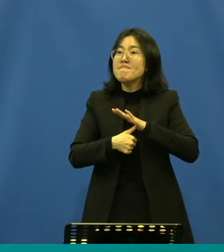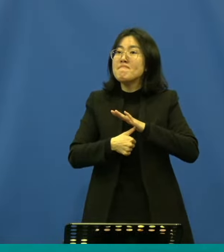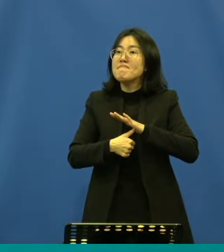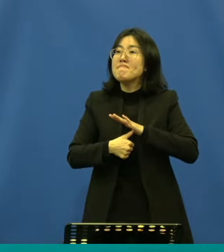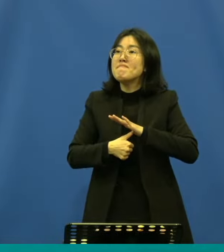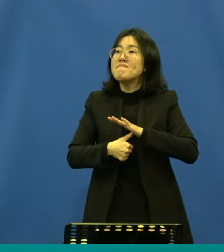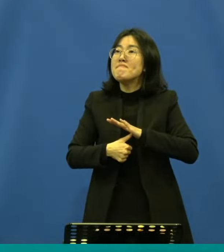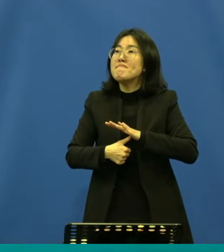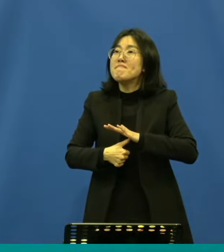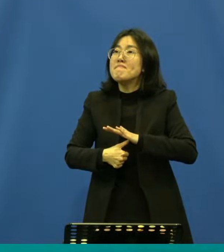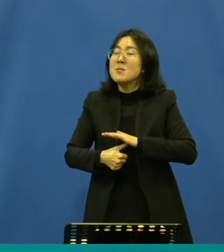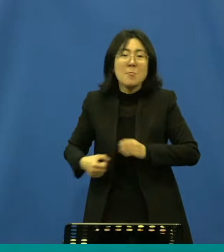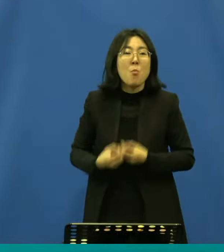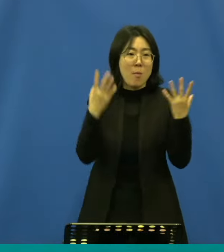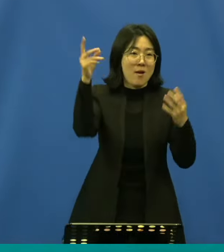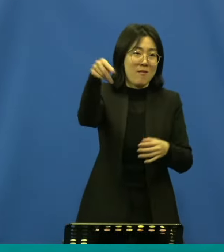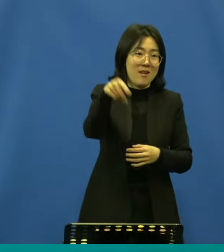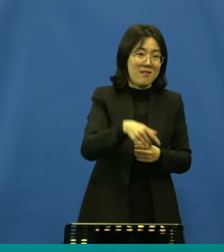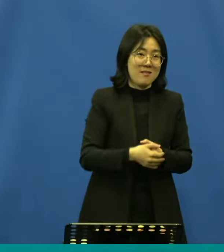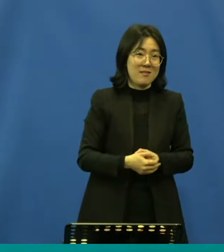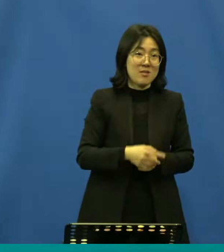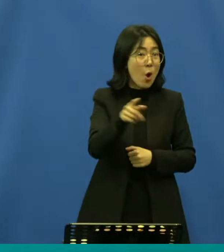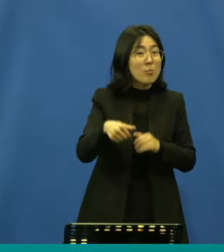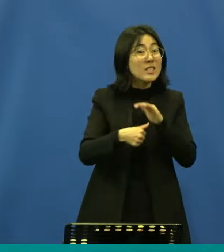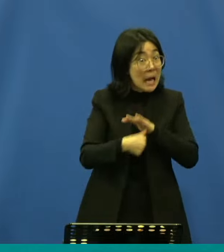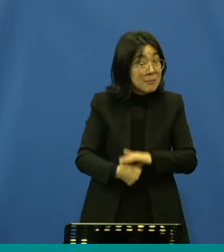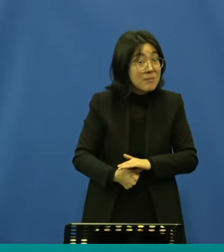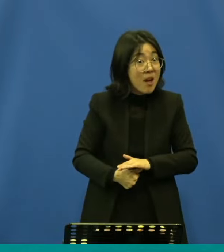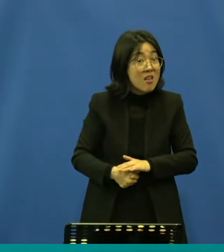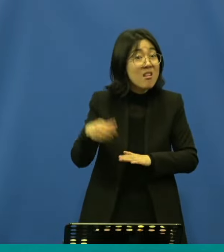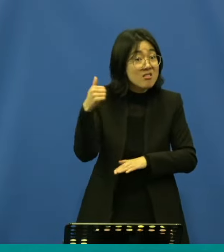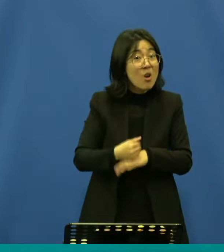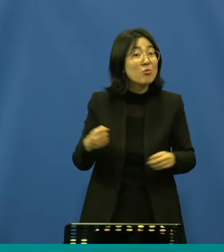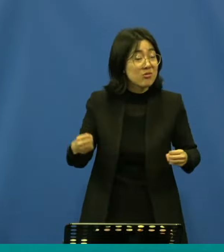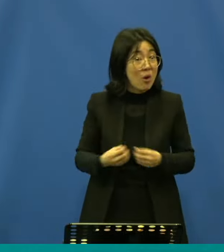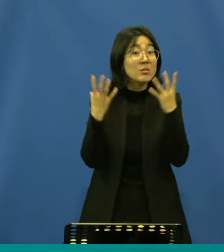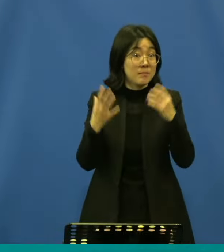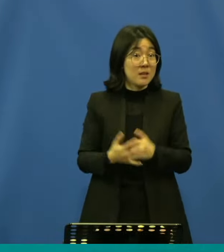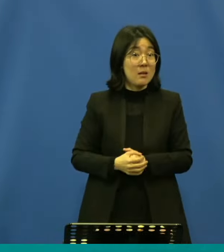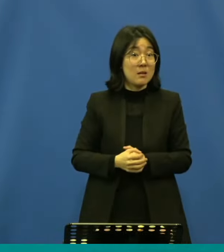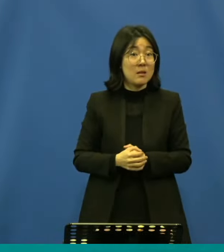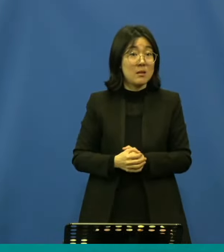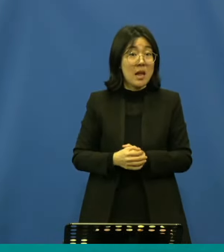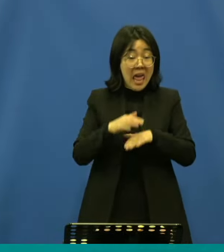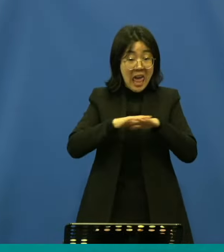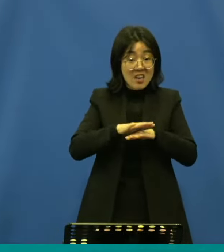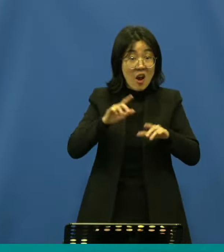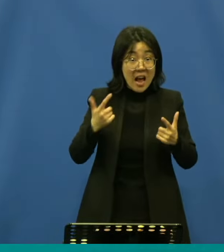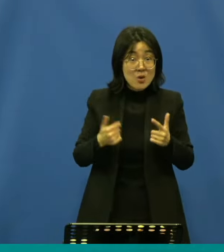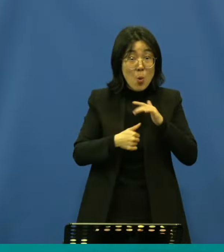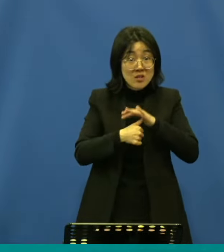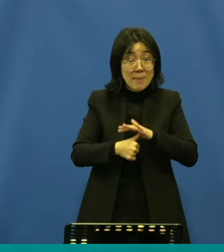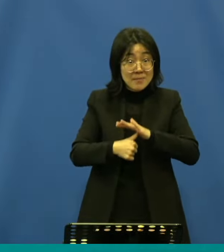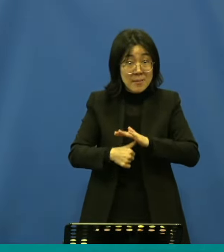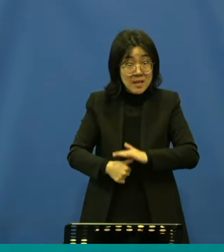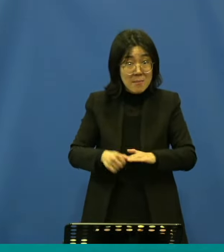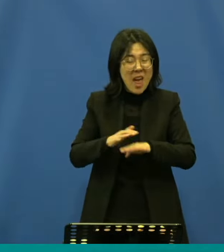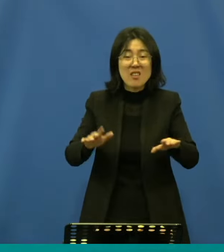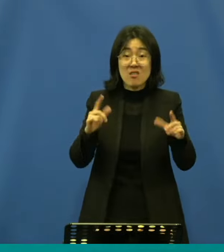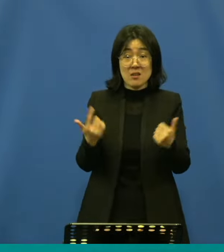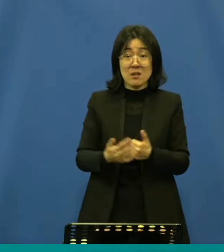우리의 삶에 그런 일들이 허다하게 일어나죠. 누르고 눌렀던 게 터진 거예요. 그동안에는 심리적으로 내면에 숨겨져